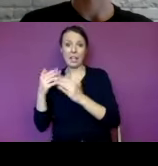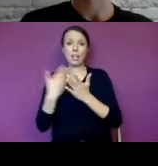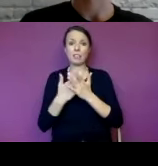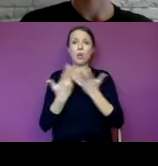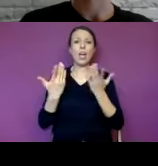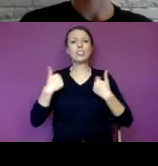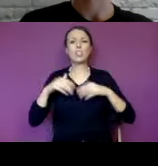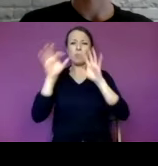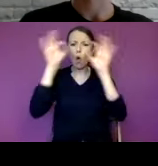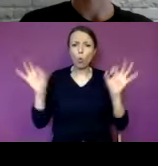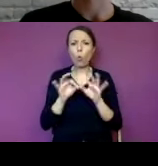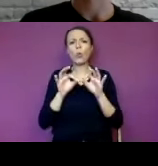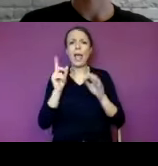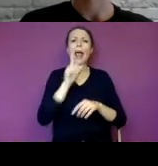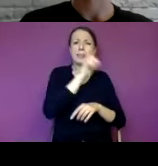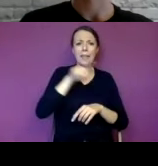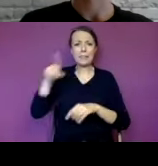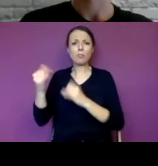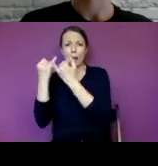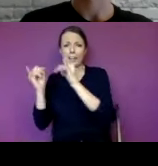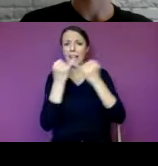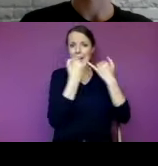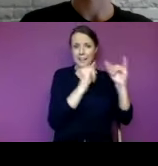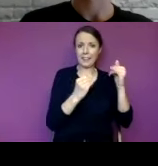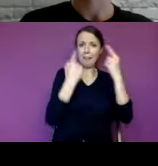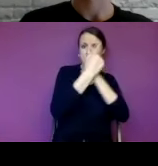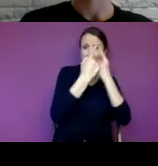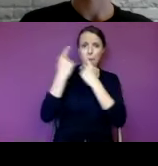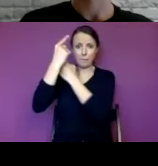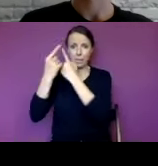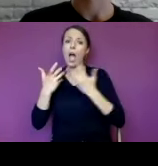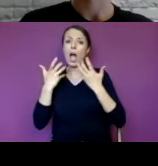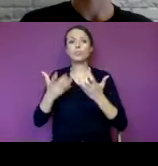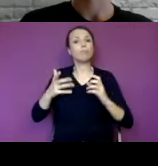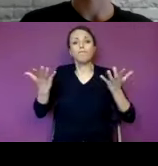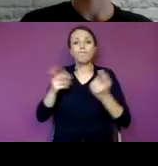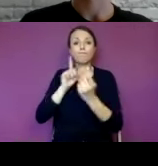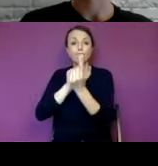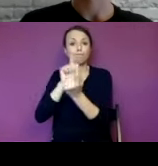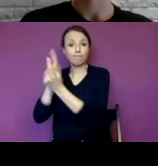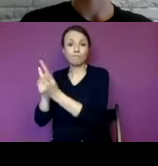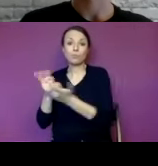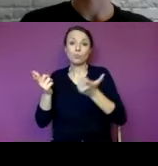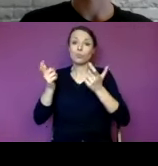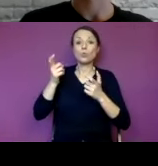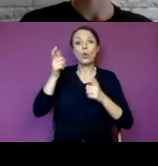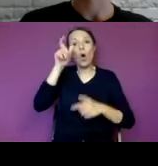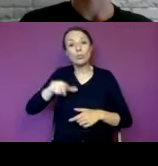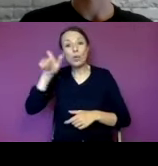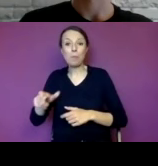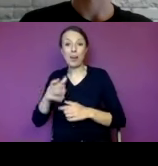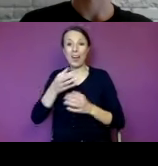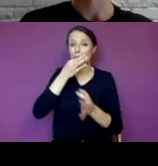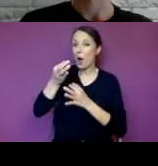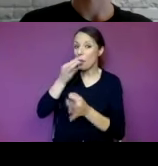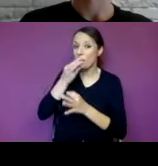faktycznie sposób polegał na tym, żeby zagadywać osoby napotkane po drodze, przedstawiać się, mówić